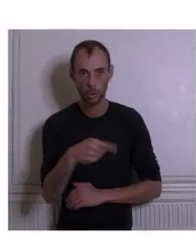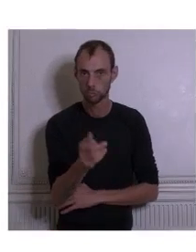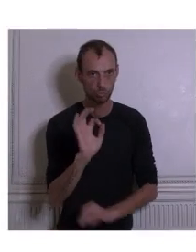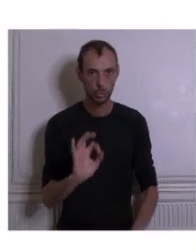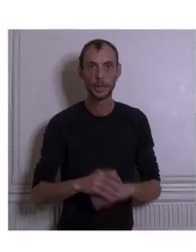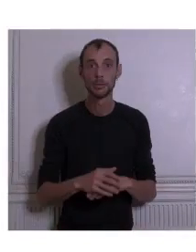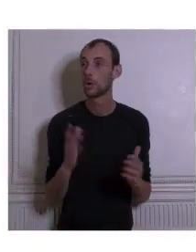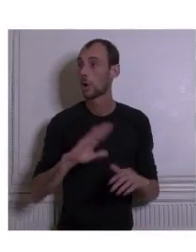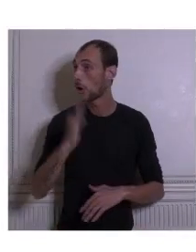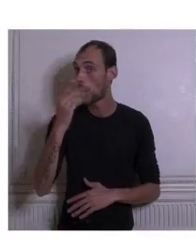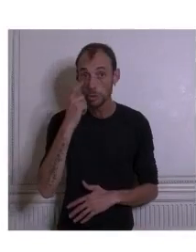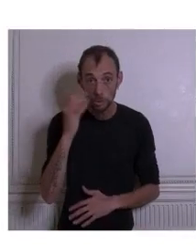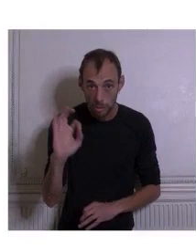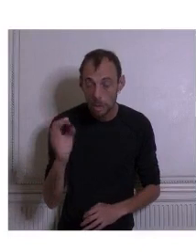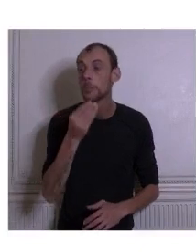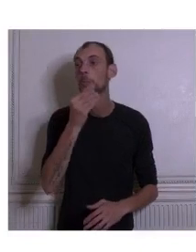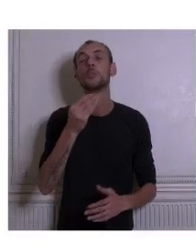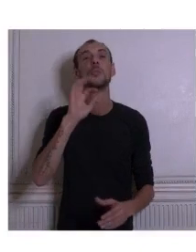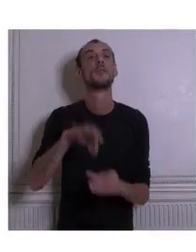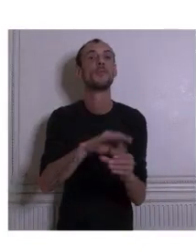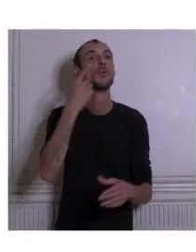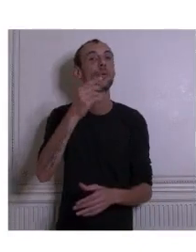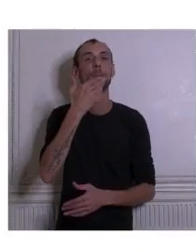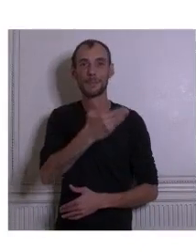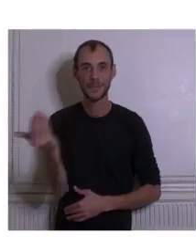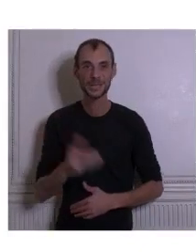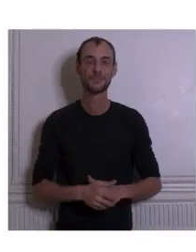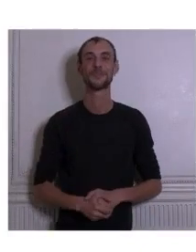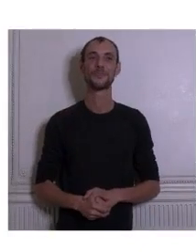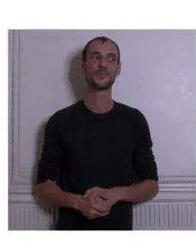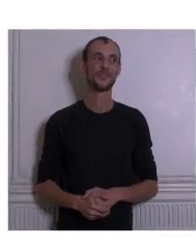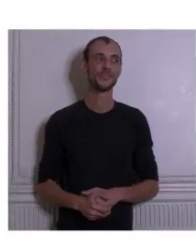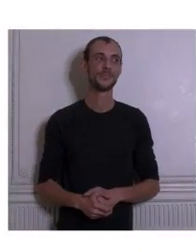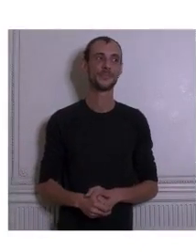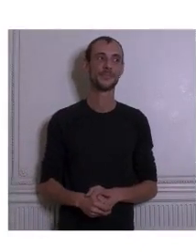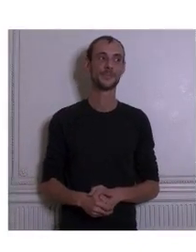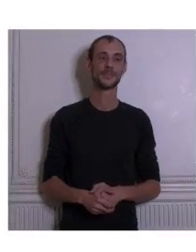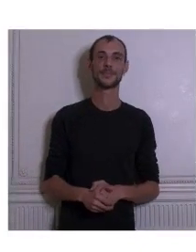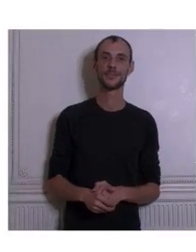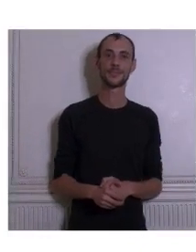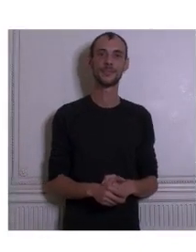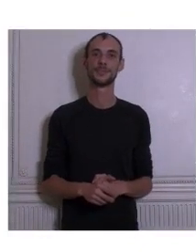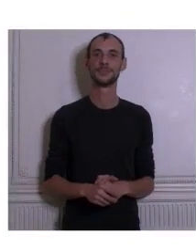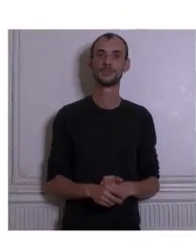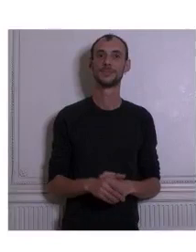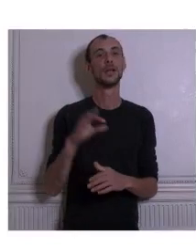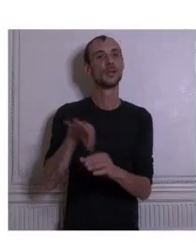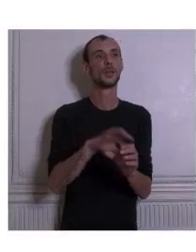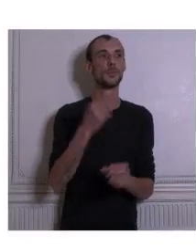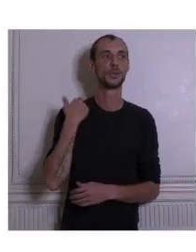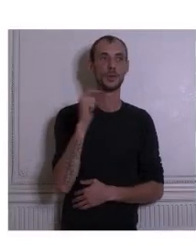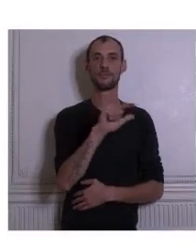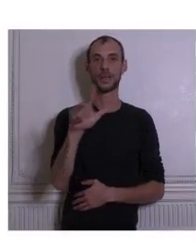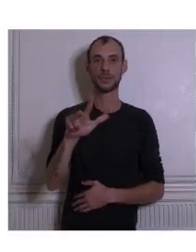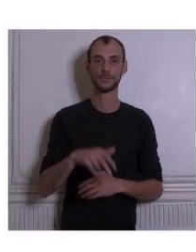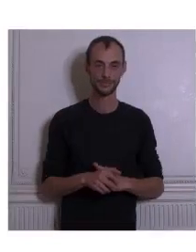les consommations énergétiques, une question. On est la 22. Oui, on est sur la bonne délibération, alors, mais j'ai pas compris votre remarque. Juste une question pour